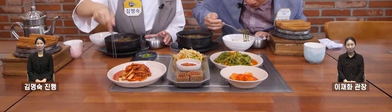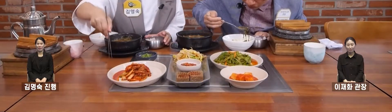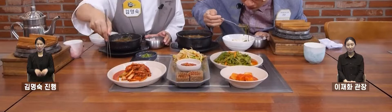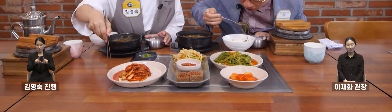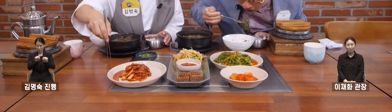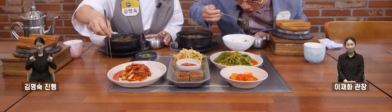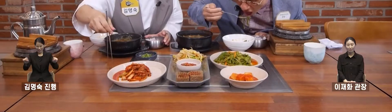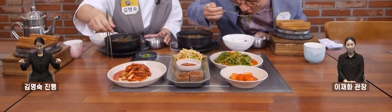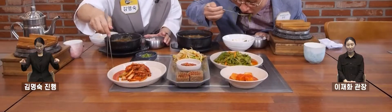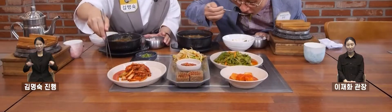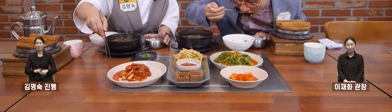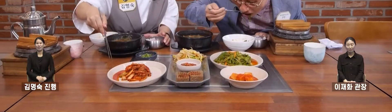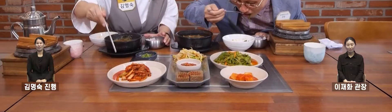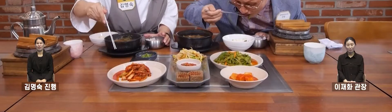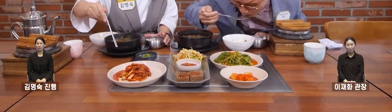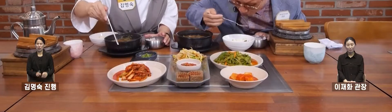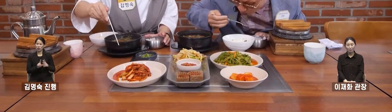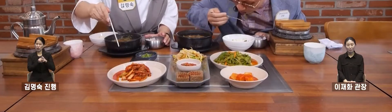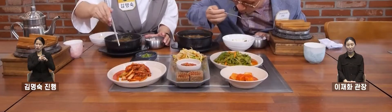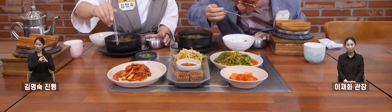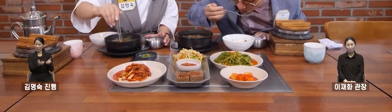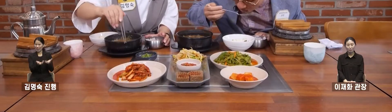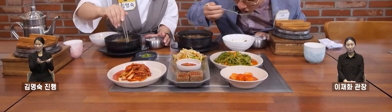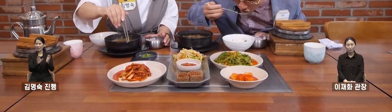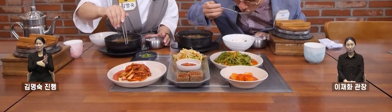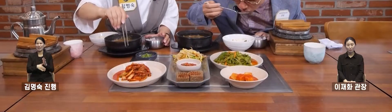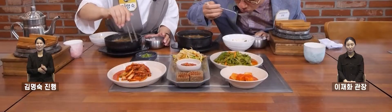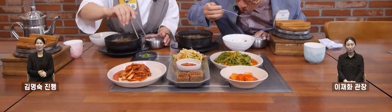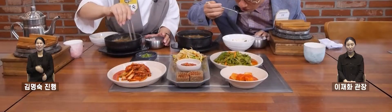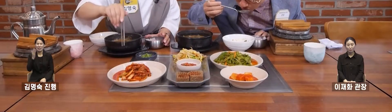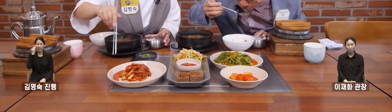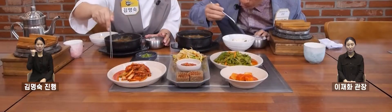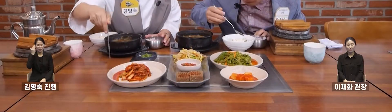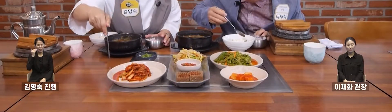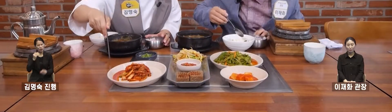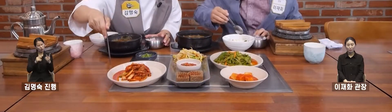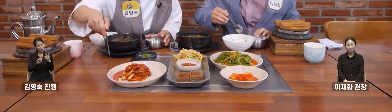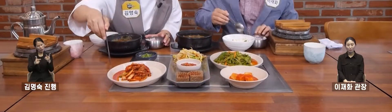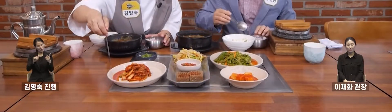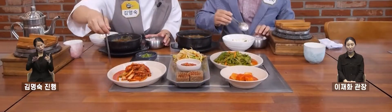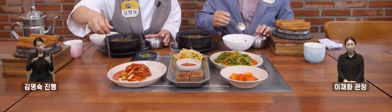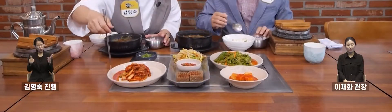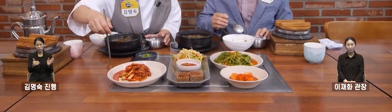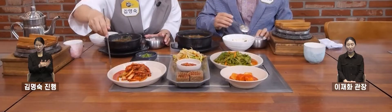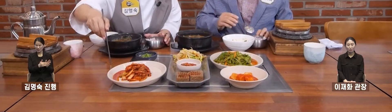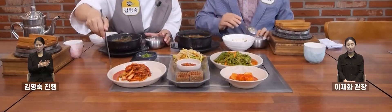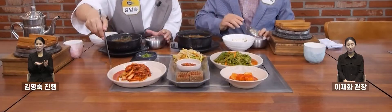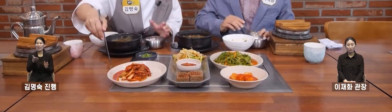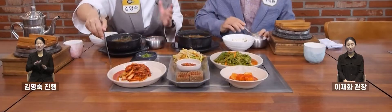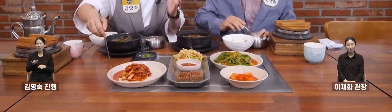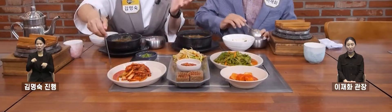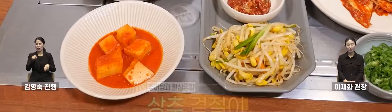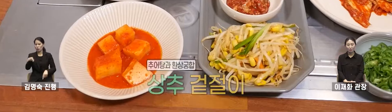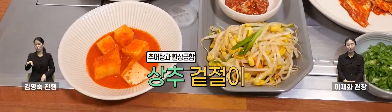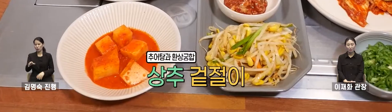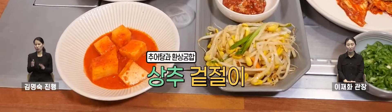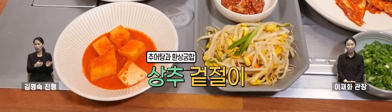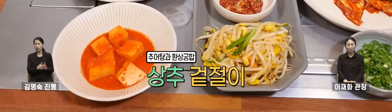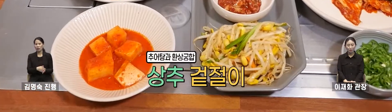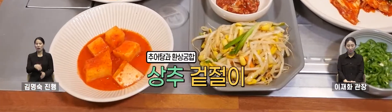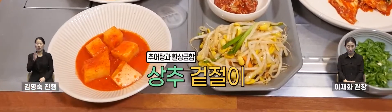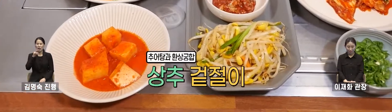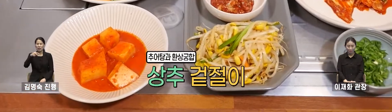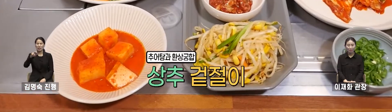이게 반찬도 보통 추어탕이면 김치 한두 가지 정도 이렇게 주시는데 여긴 또